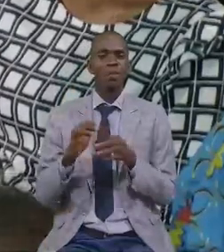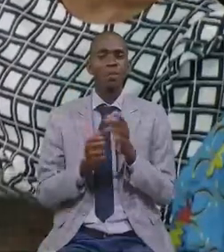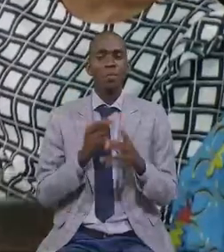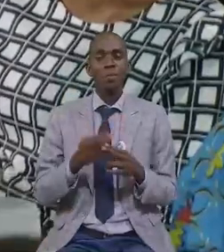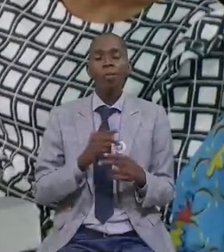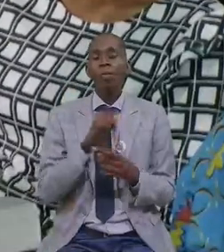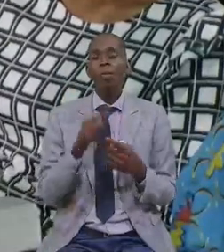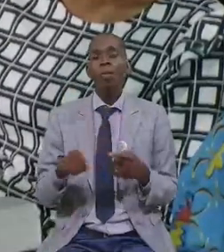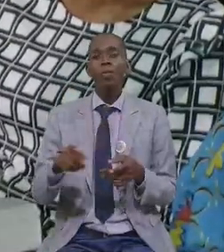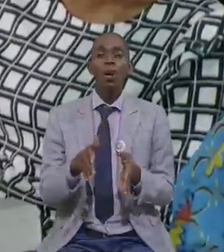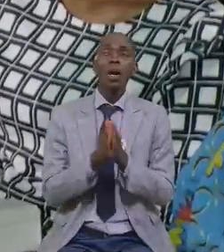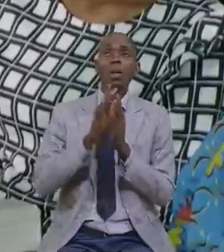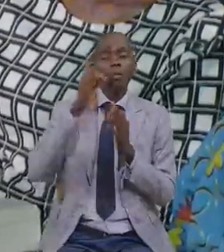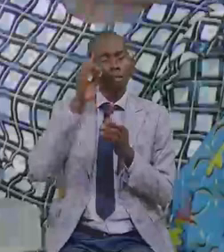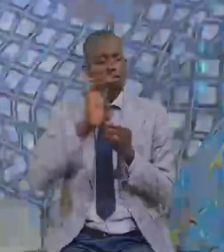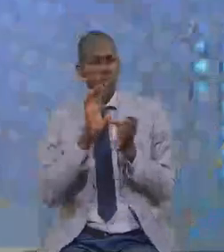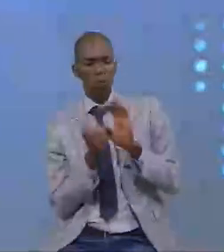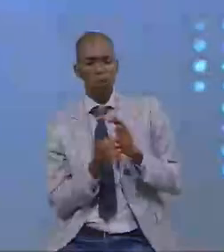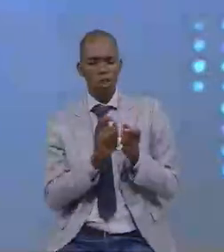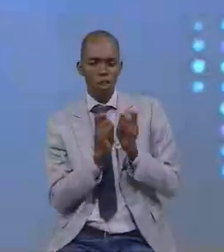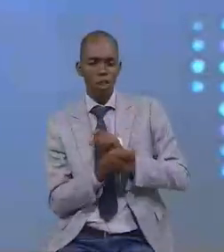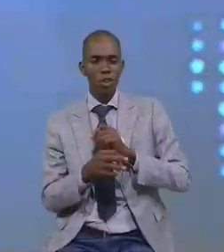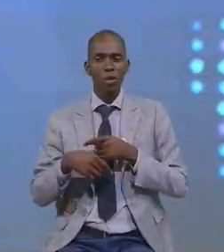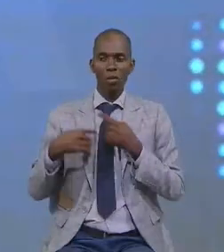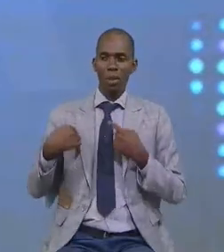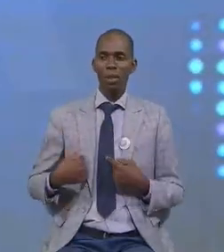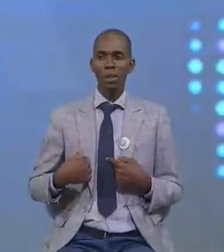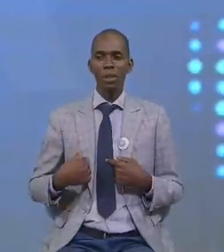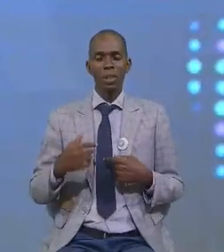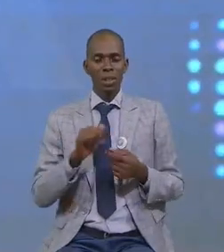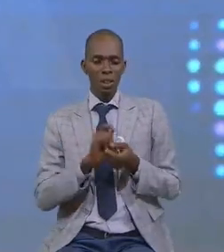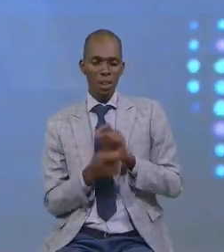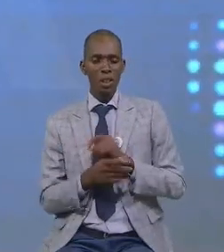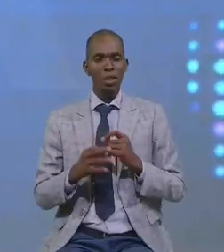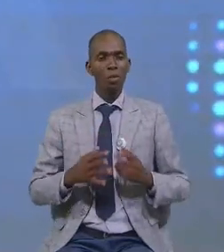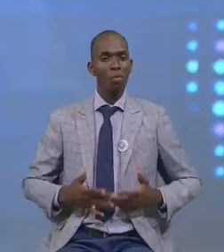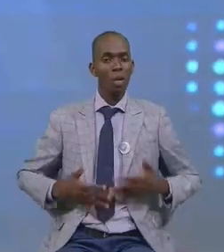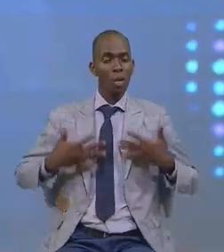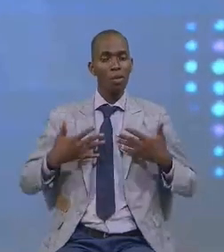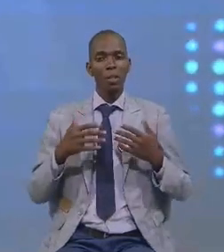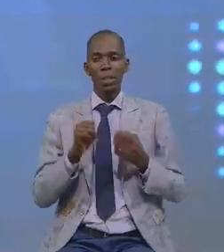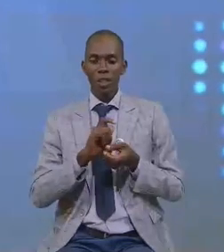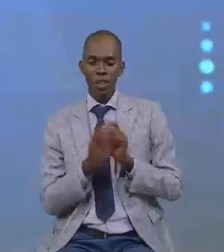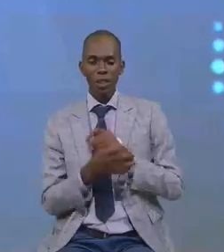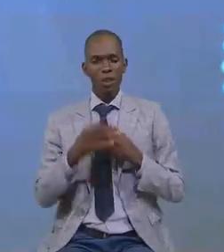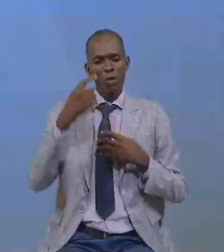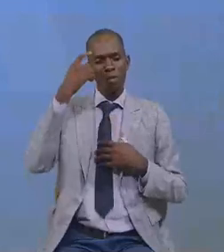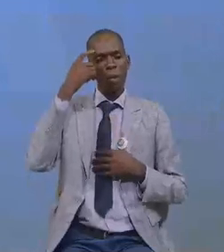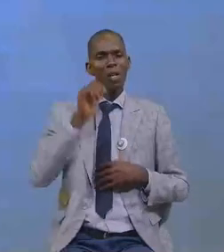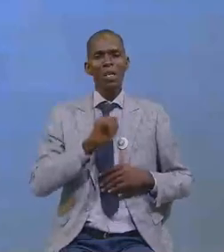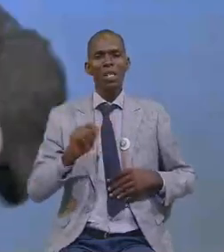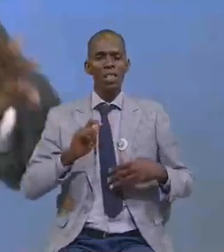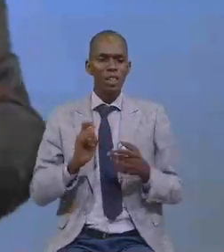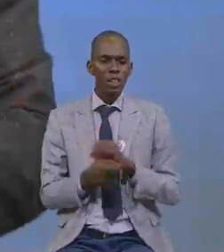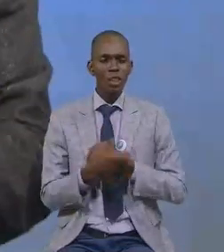la conversion, ce soit le changement de cœur, un changement de vie, un changement d'esprit, un changement